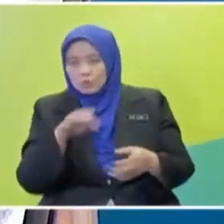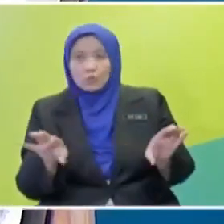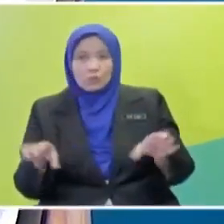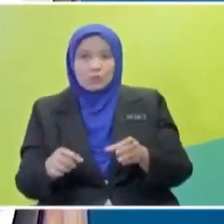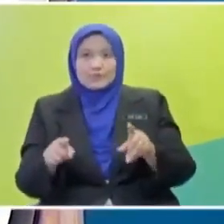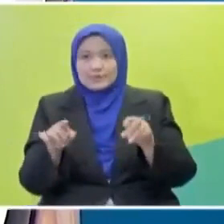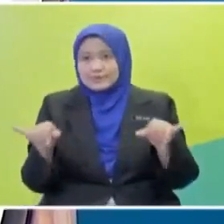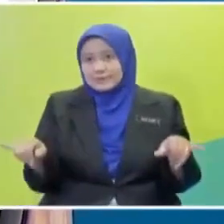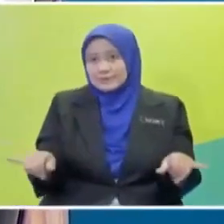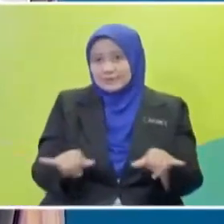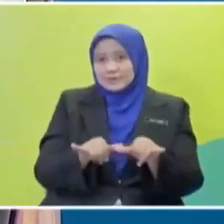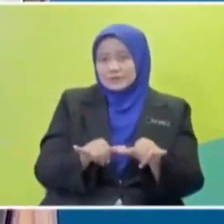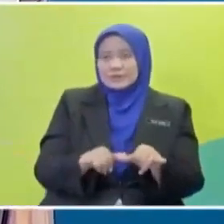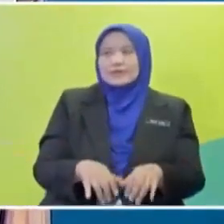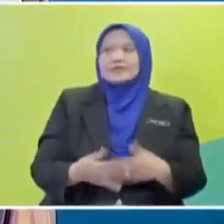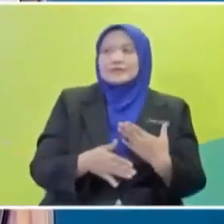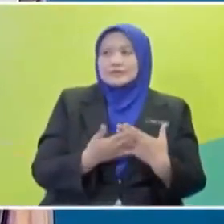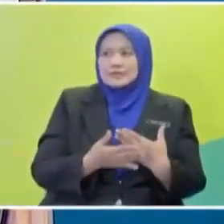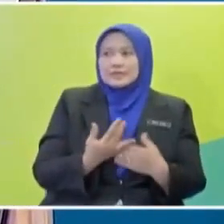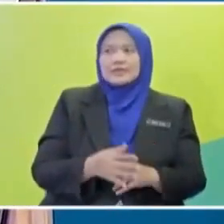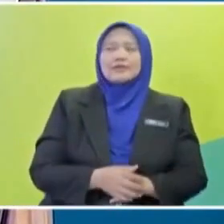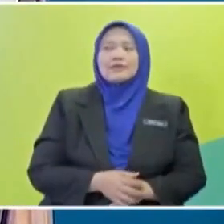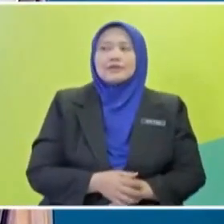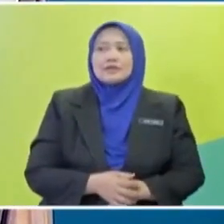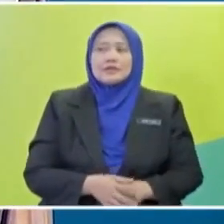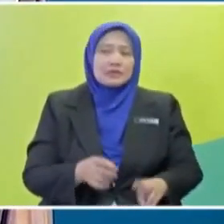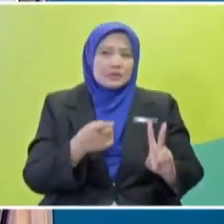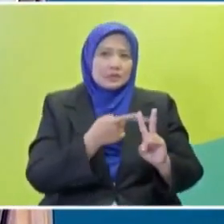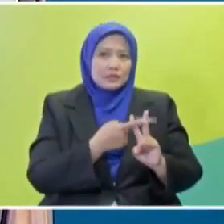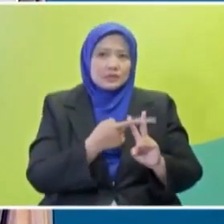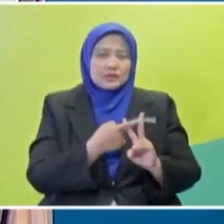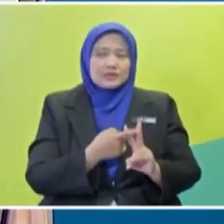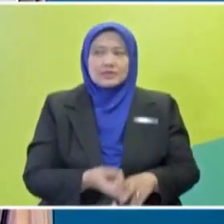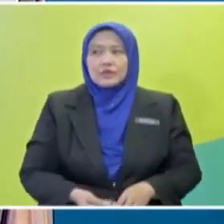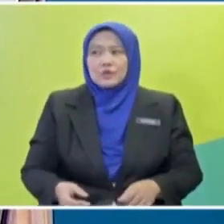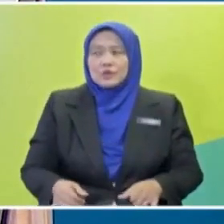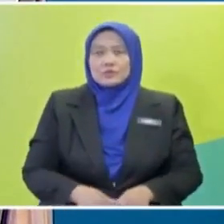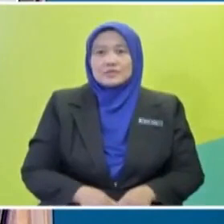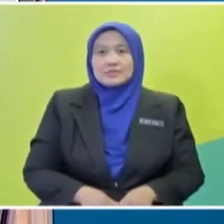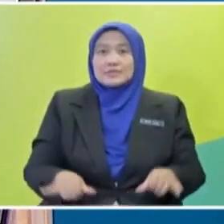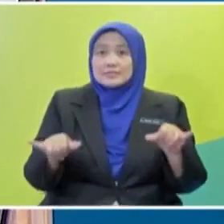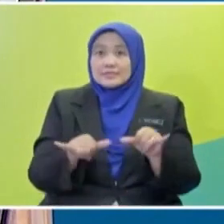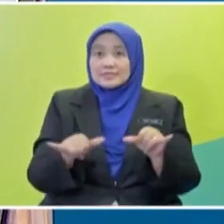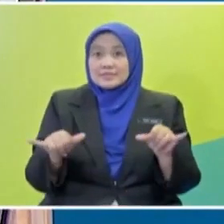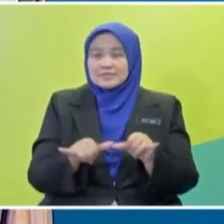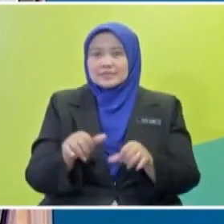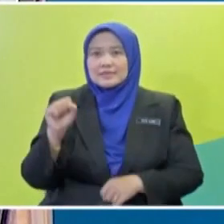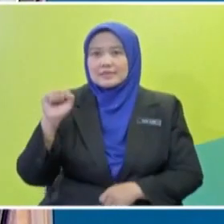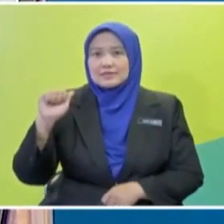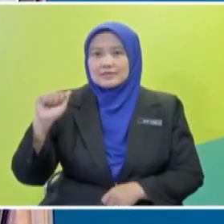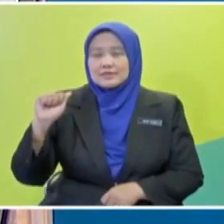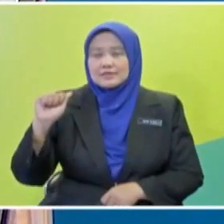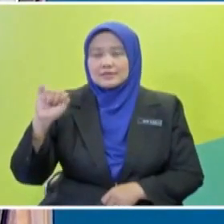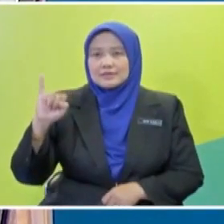tepat tu. Jadi sesuai, senang, mudah dihasilkan. Okay, yang kedua kita boleh tengok elemen size. Elemen size, okay, elemen size tu yang saya kata